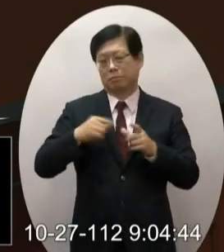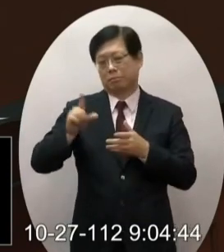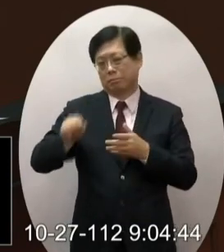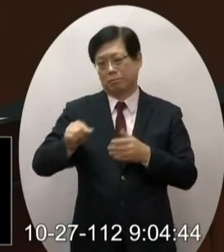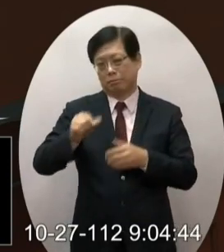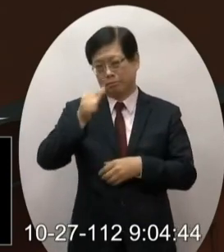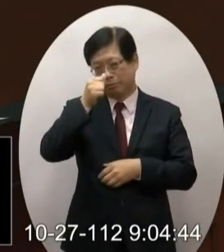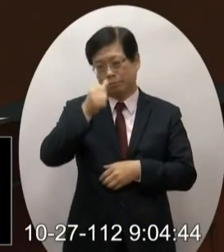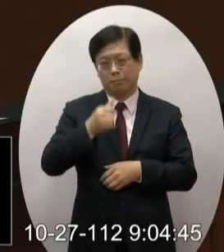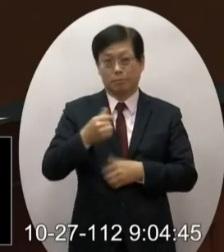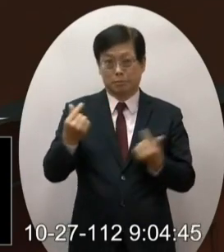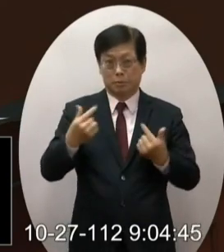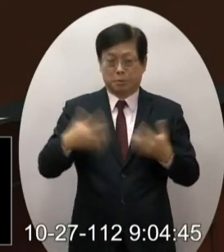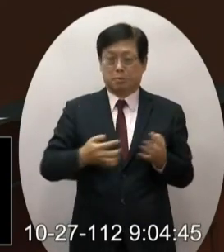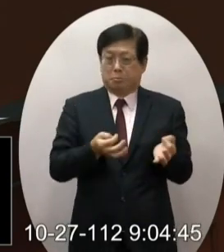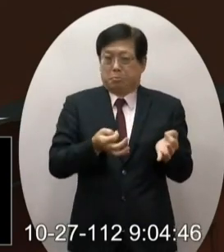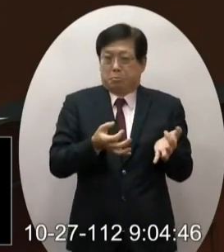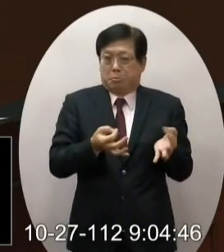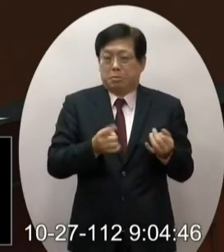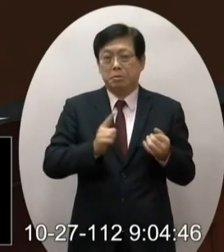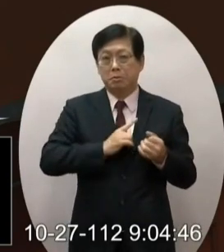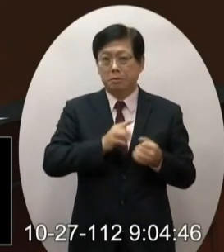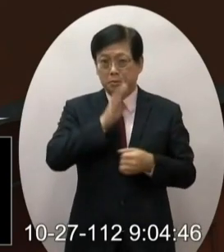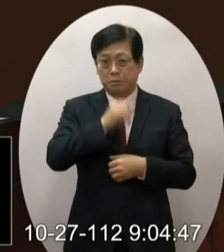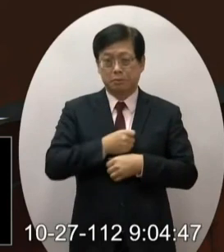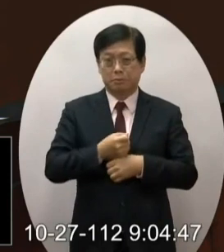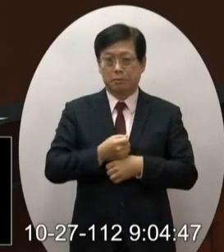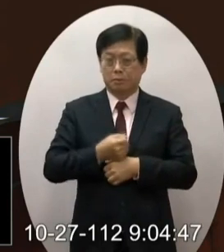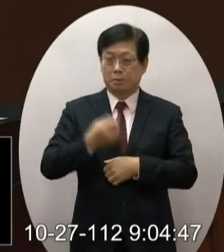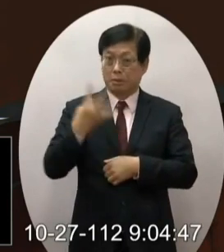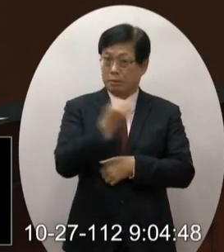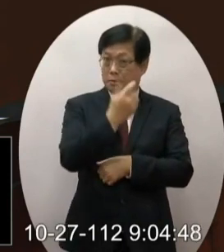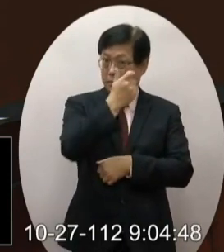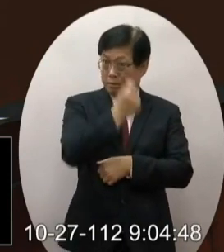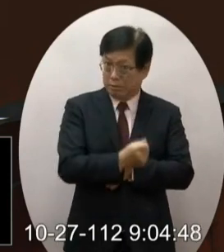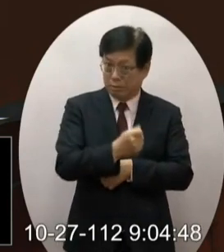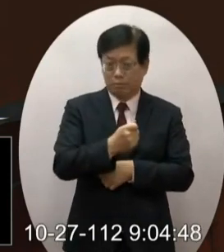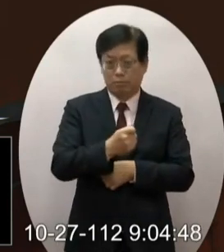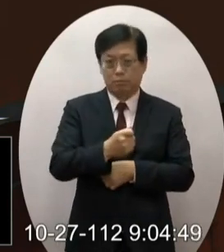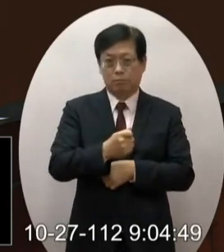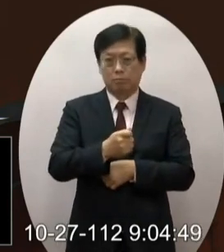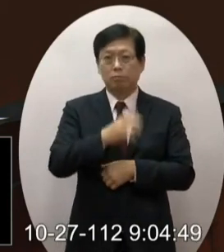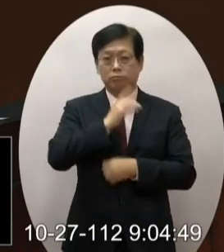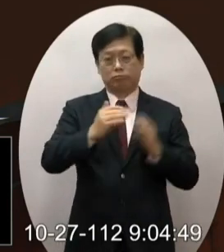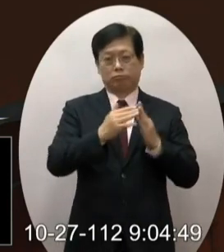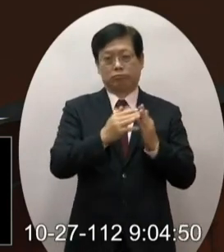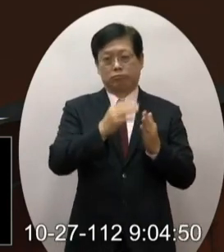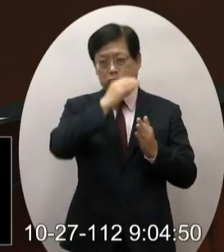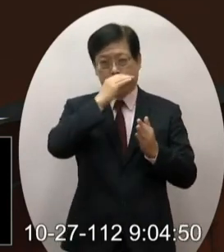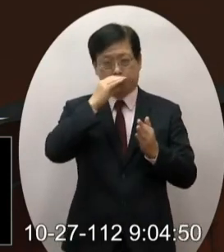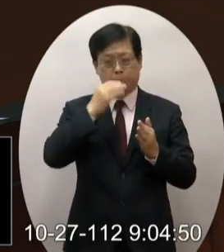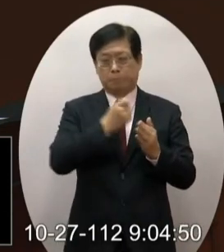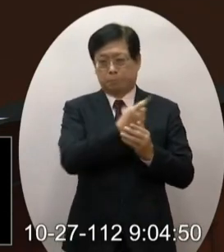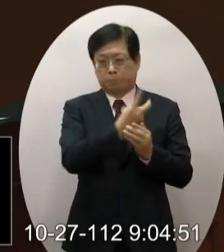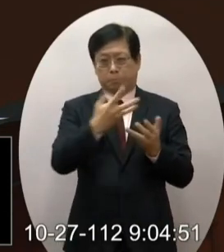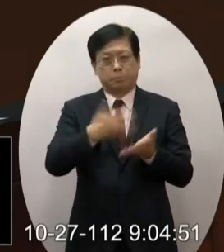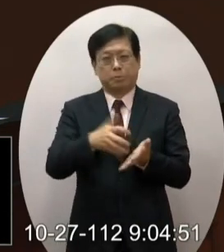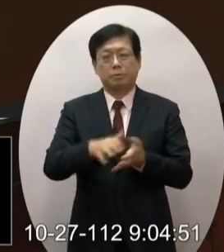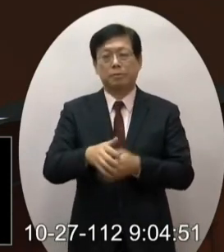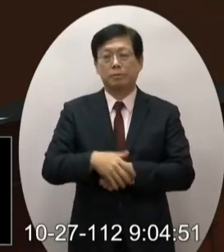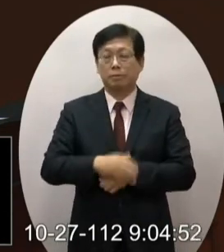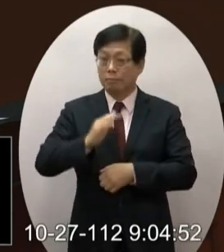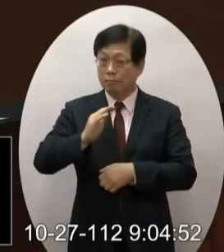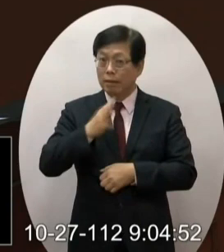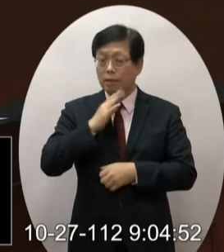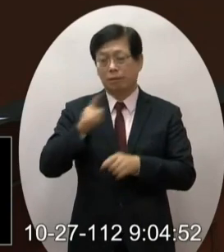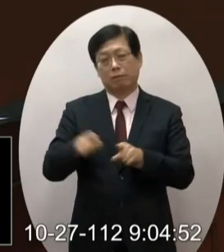低。有的富豪坐拥好几亿、上亿元的豪宅，好几栋。那